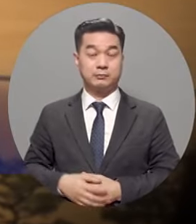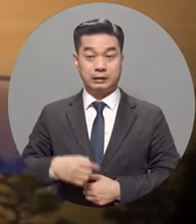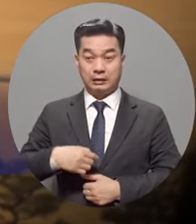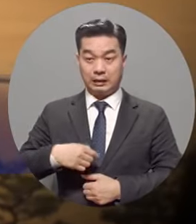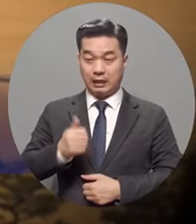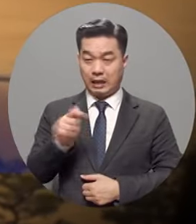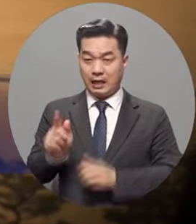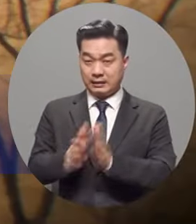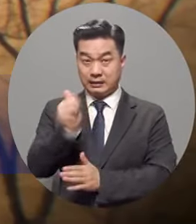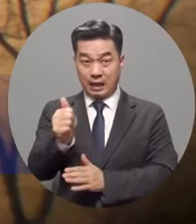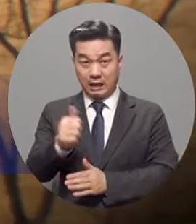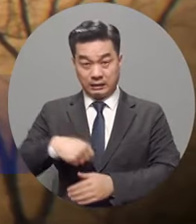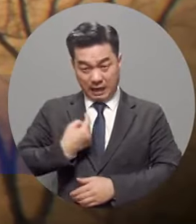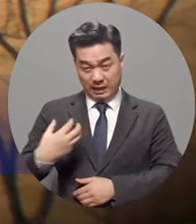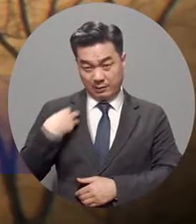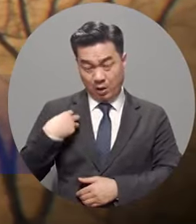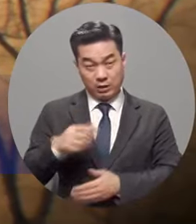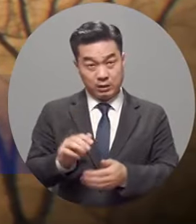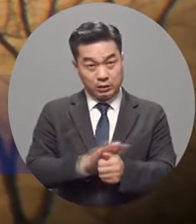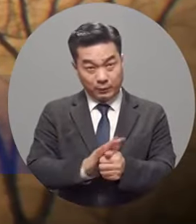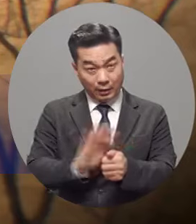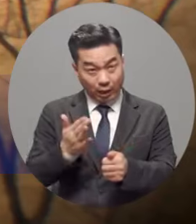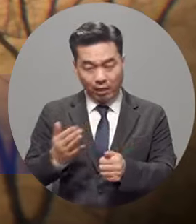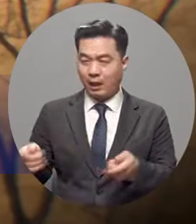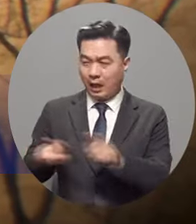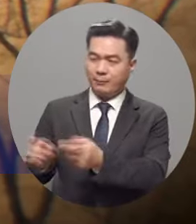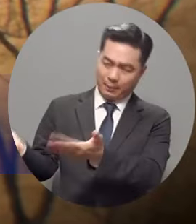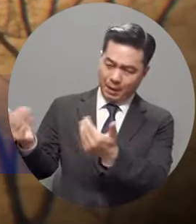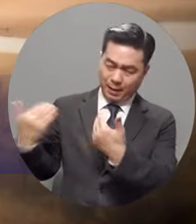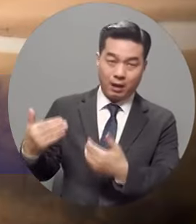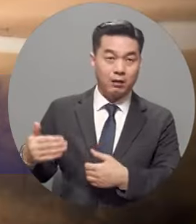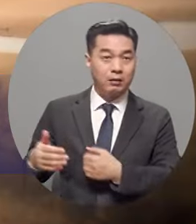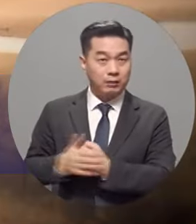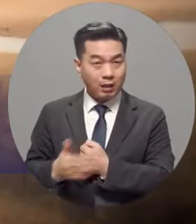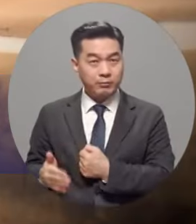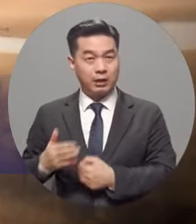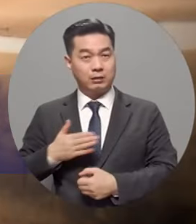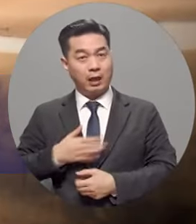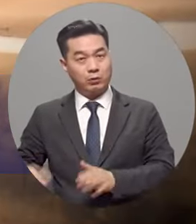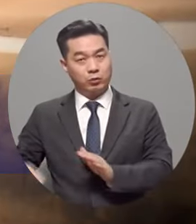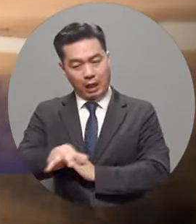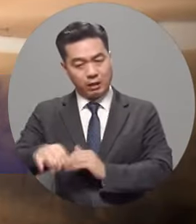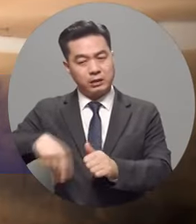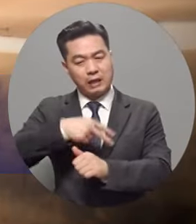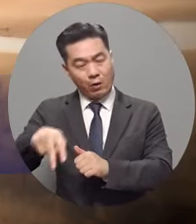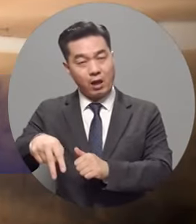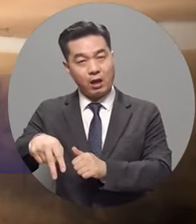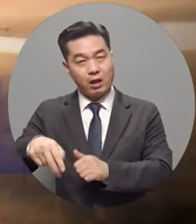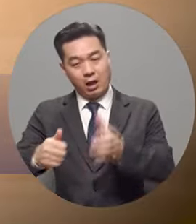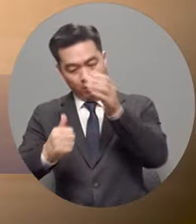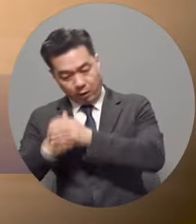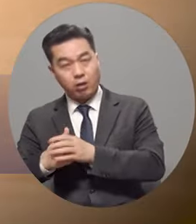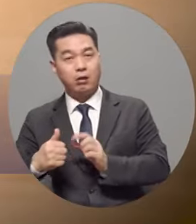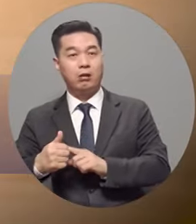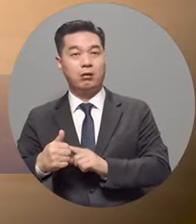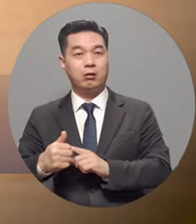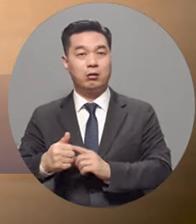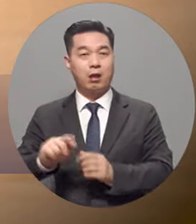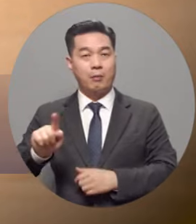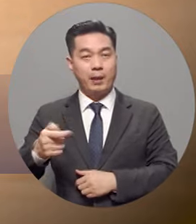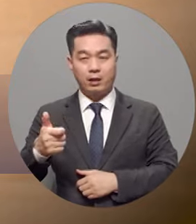상황이면은 이제 저한테 같이 가자 그래서 내가 돈 내줘야 되는 상황을 만들어 버리더라고요. 2천만 원 가니까 120만 원 막